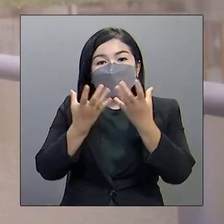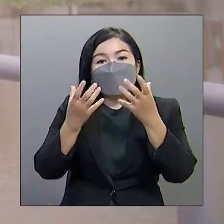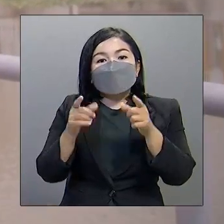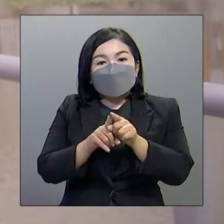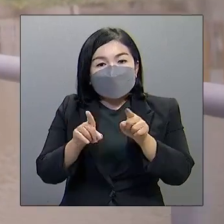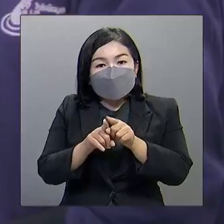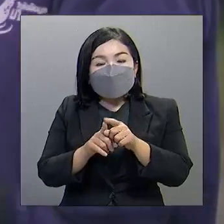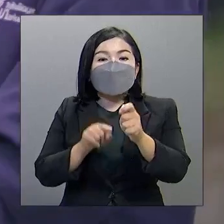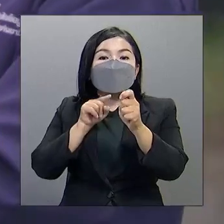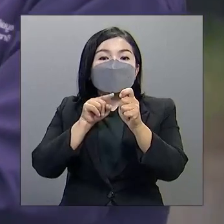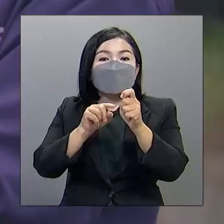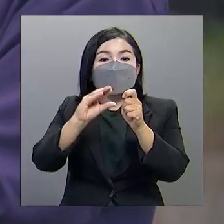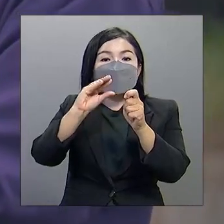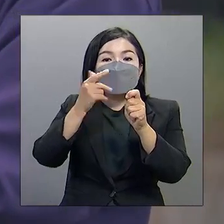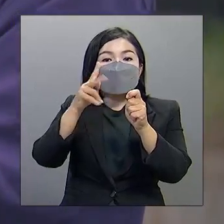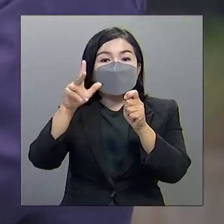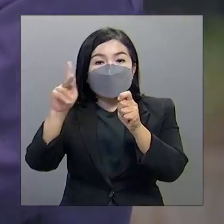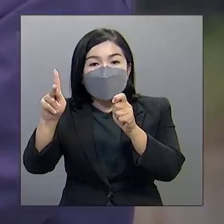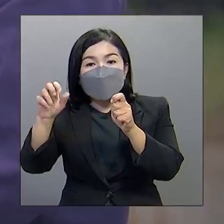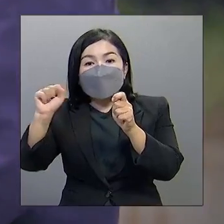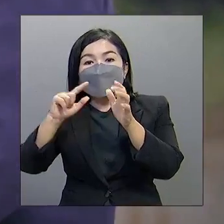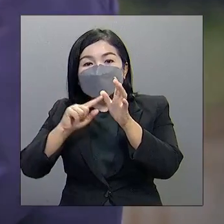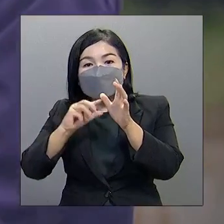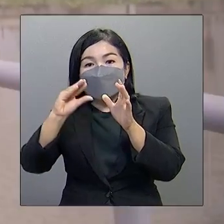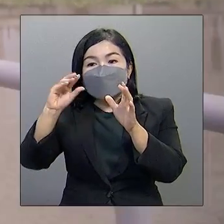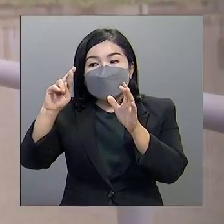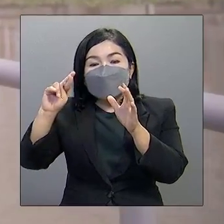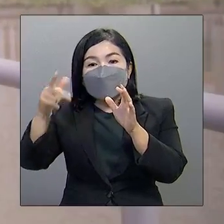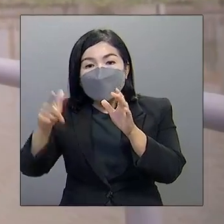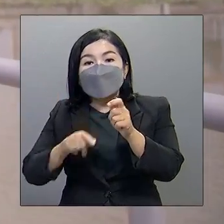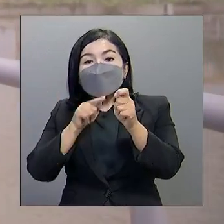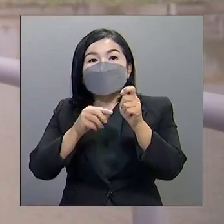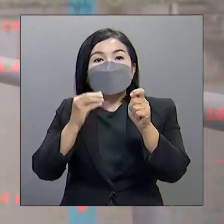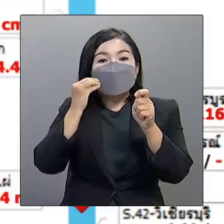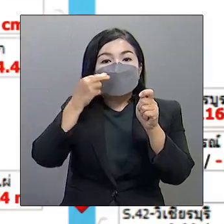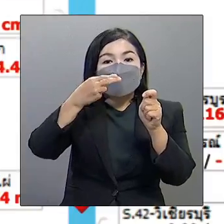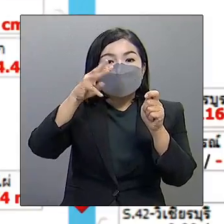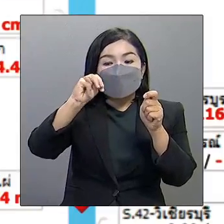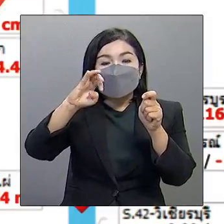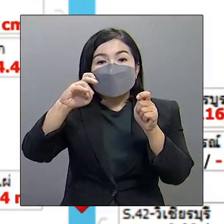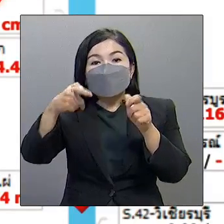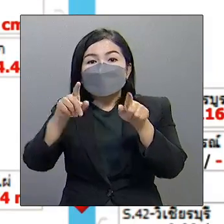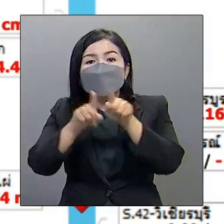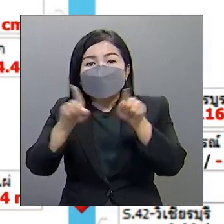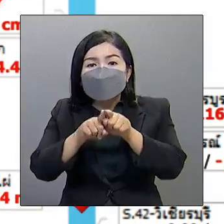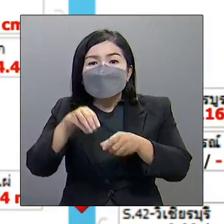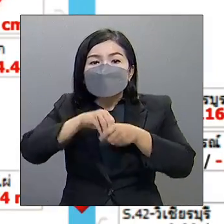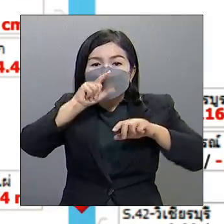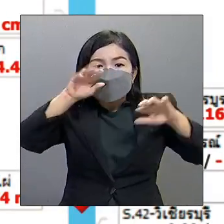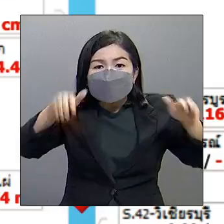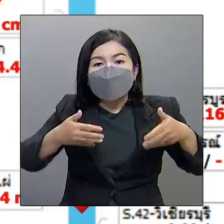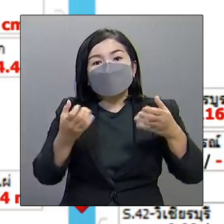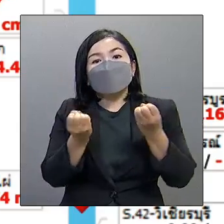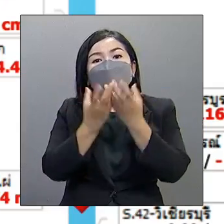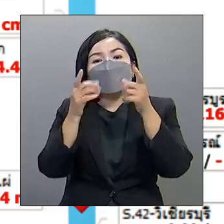ตัวอำเภอโคกสำโรงน้ำเนี่ยจากอำเภอโคกสำโรงอำเภอบ้านหมี่เนี่ยก็ไหลไปอั้นนะครับอยู่แถวๆคลองชัยนาทป่าสักและสิ่งที่อาจจะเกิด